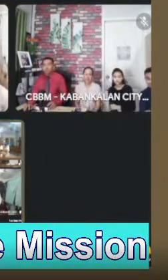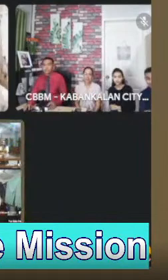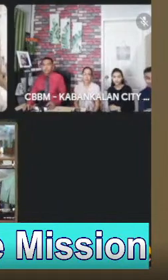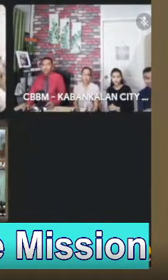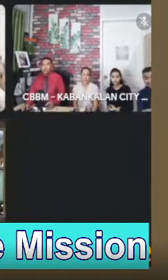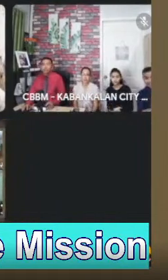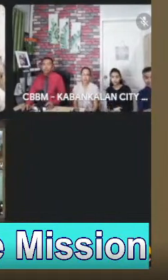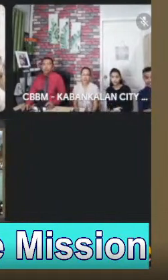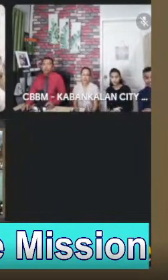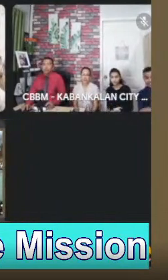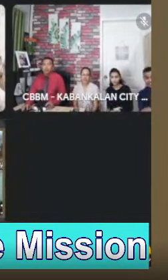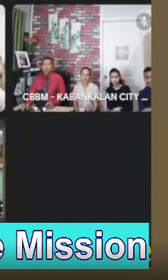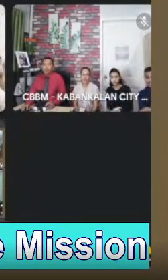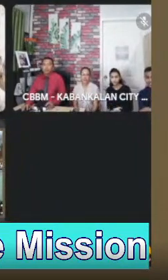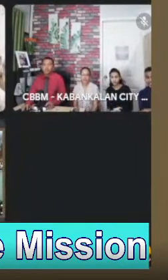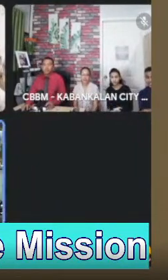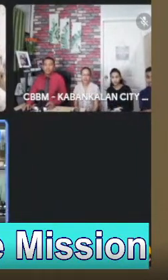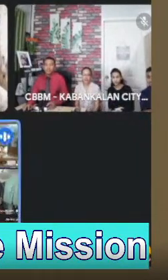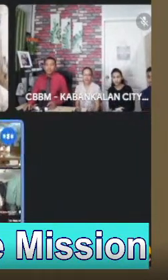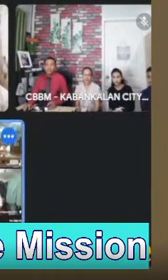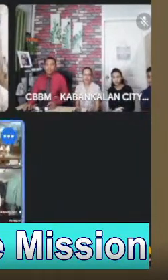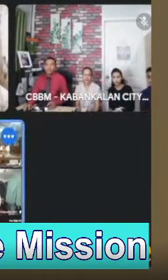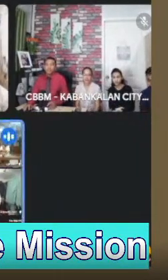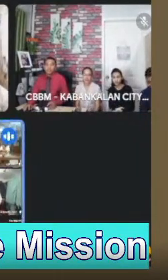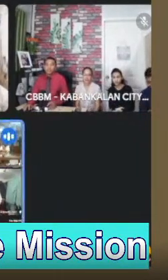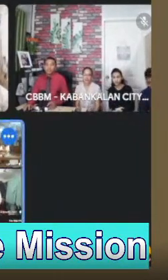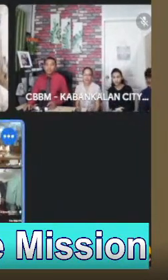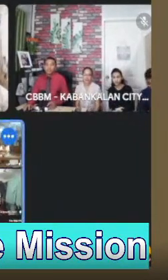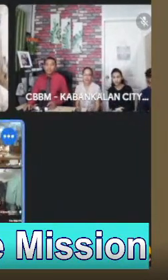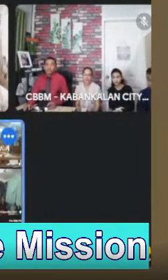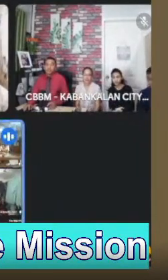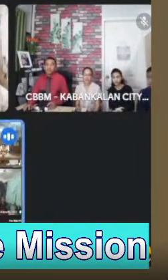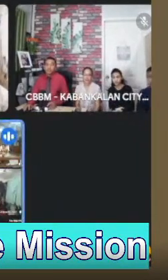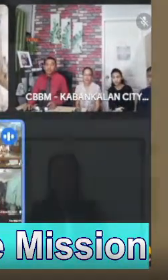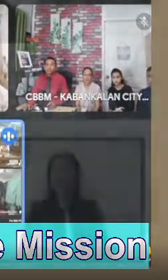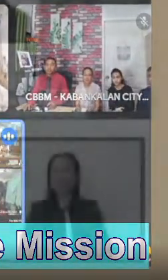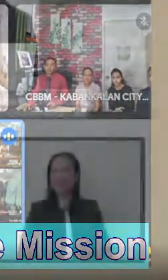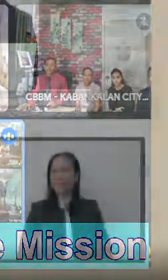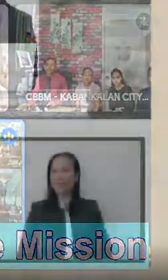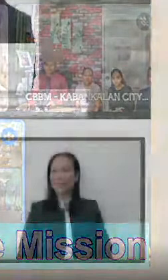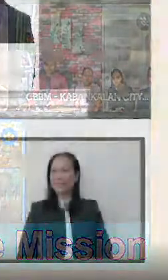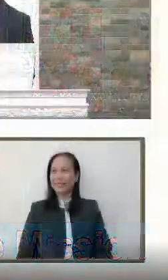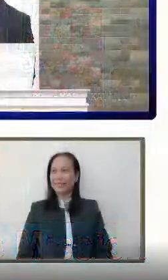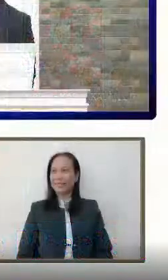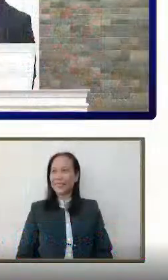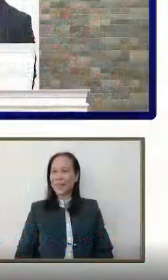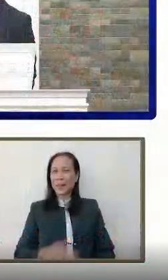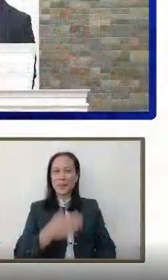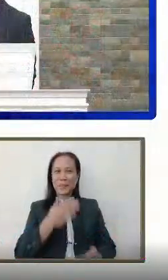Okay lang po, okay lang po. Alright. Magandang gabi dyan sa inyo, Jude.